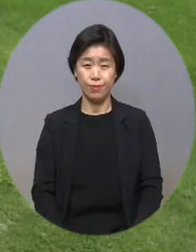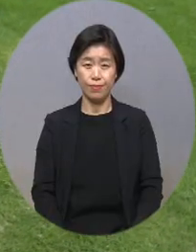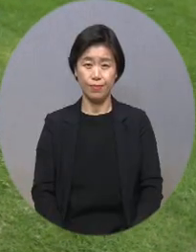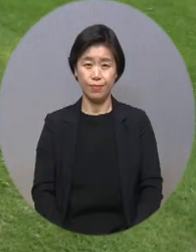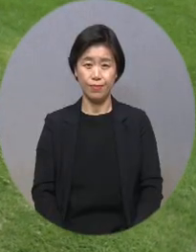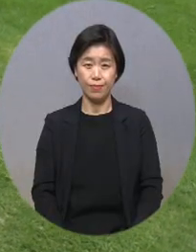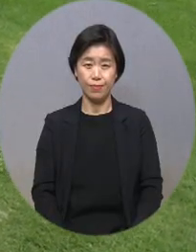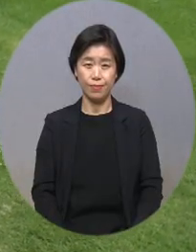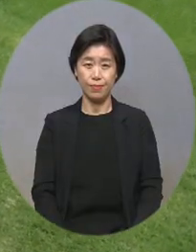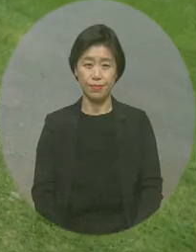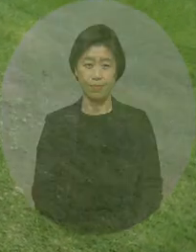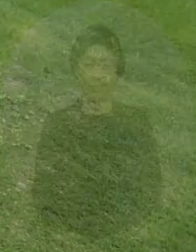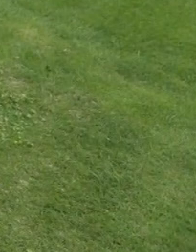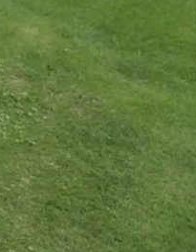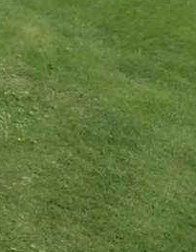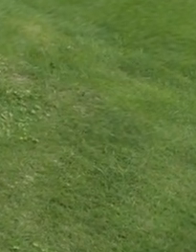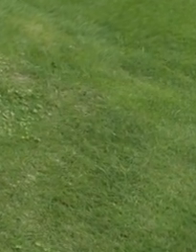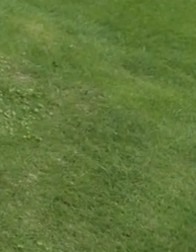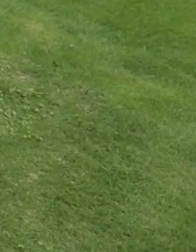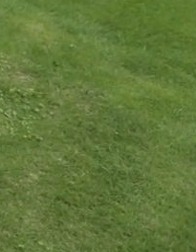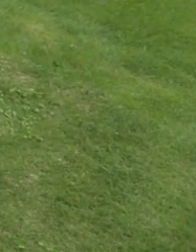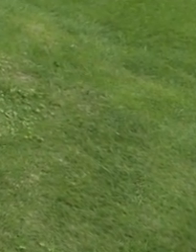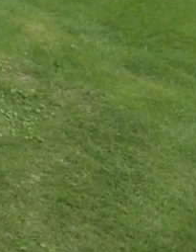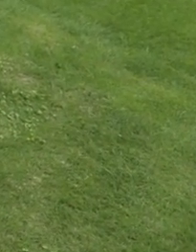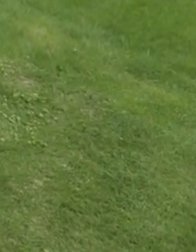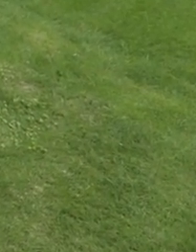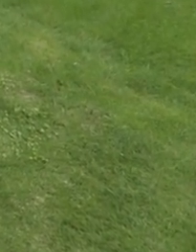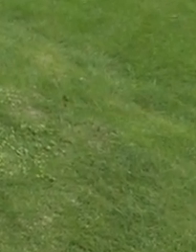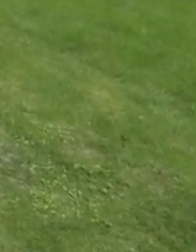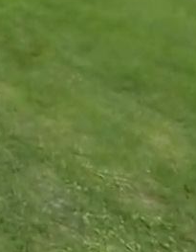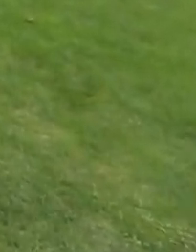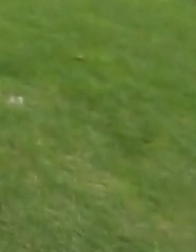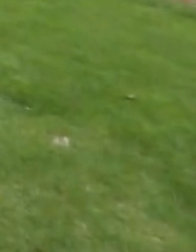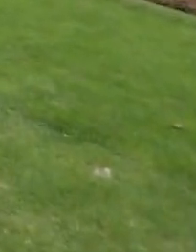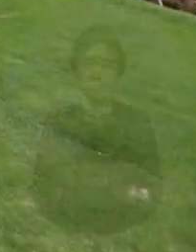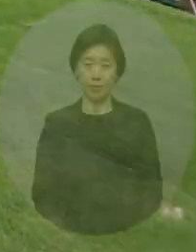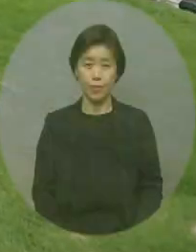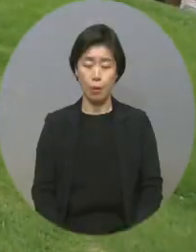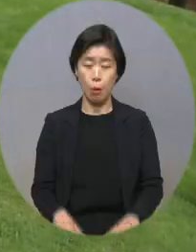누구라뇨? You are my dad. 너 떨리냐?